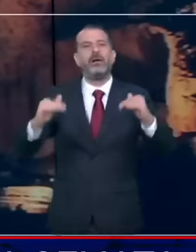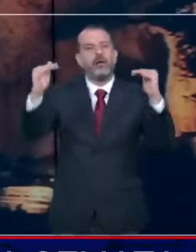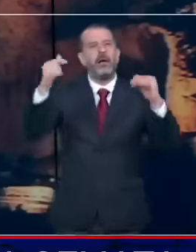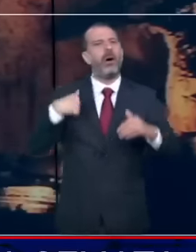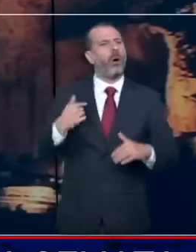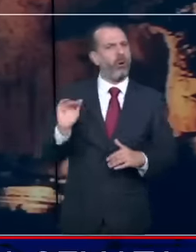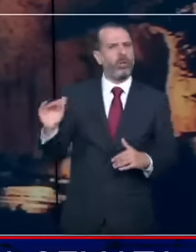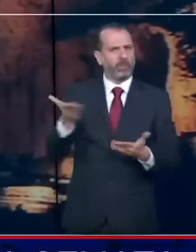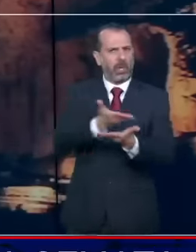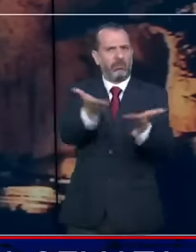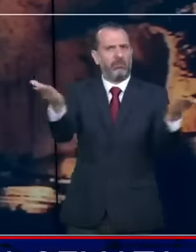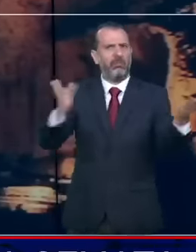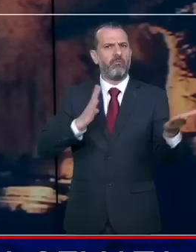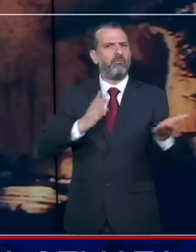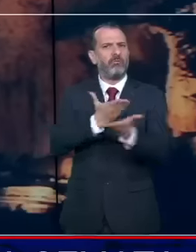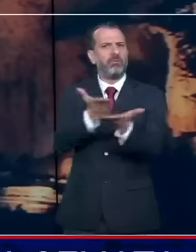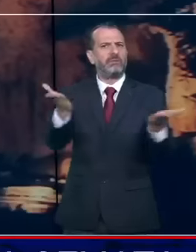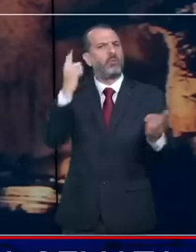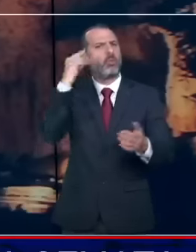το εξής.